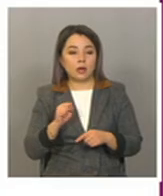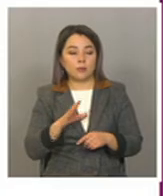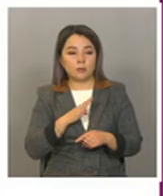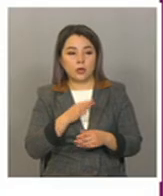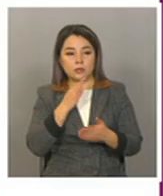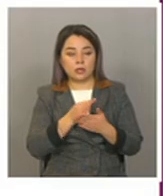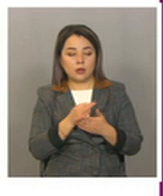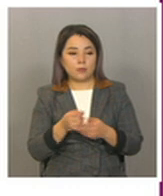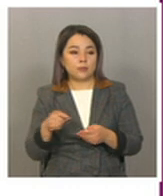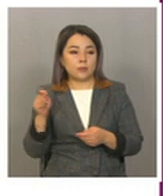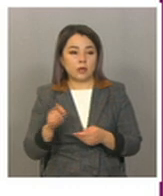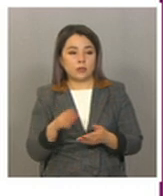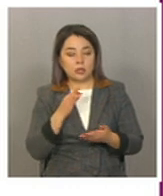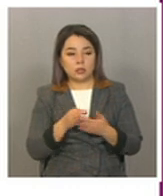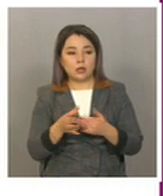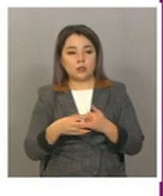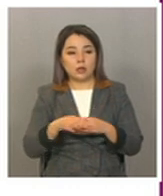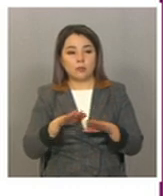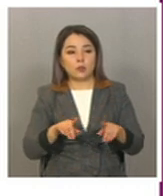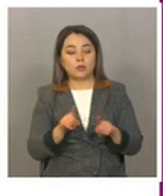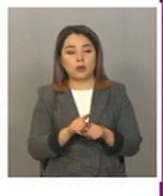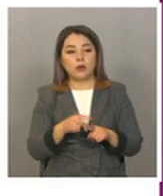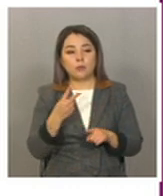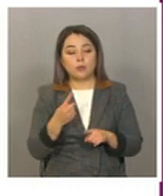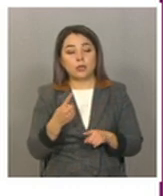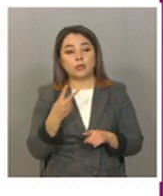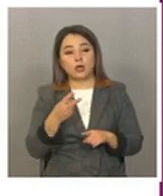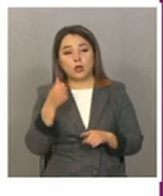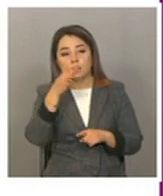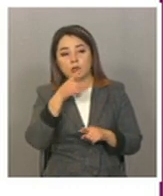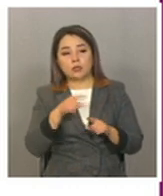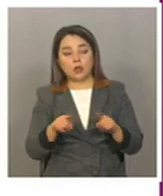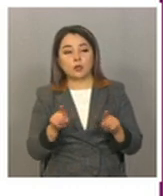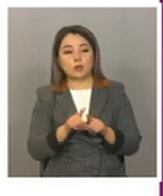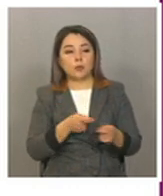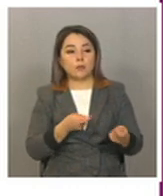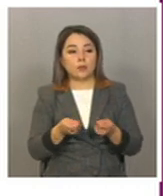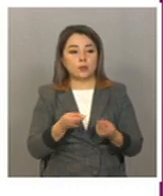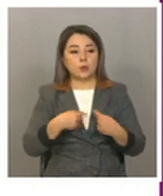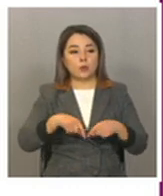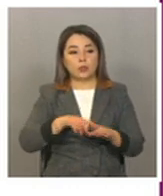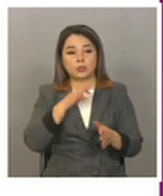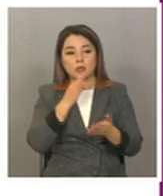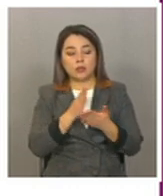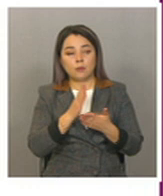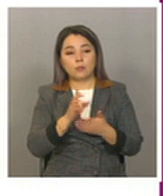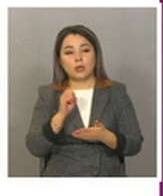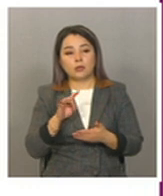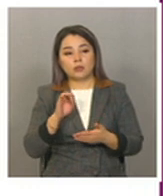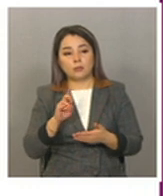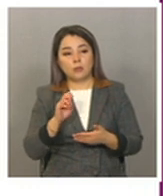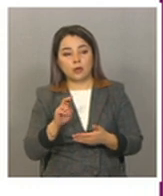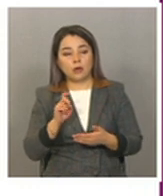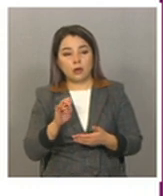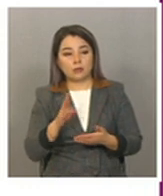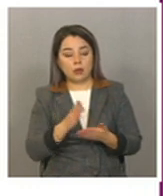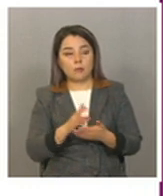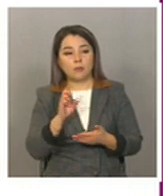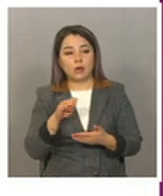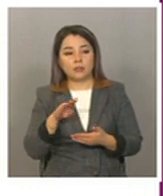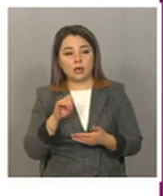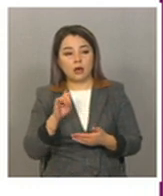Алайда ол бары жоғы 1-2 жыл ғана билік құрды. Осылайша Бердібек хан Батиханның ұрпақтарының